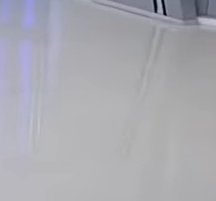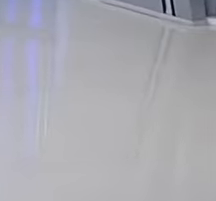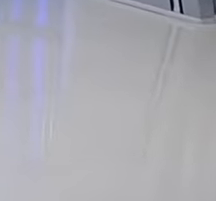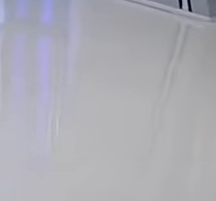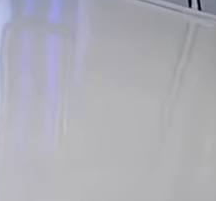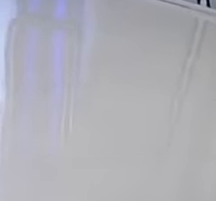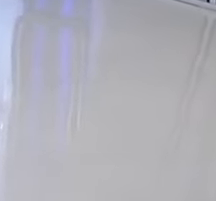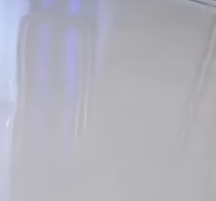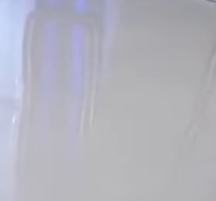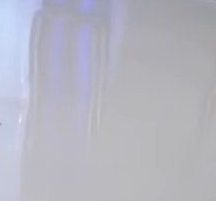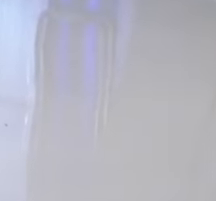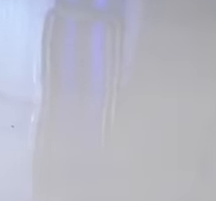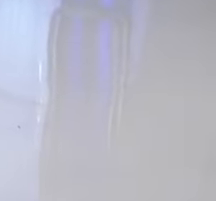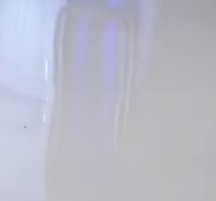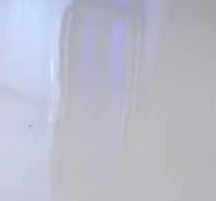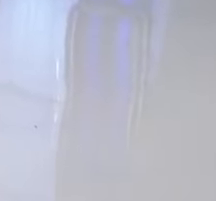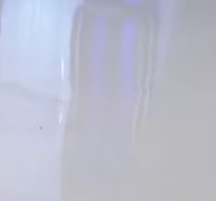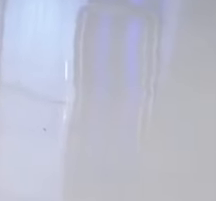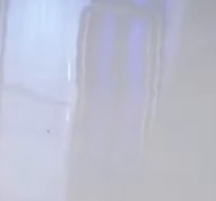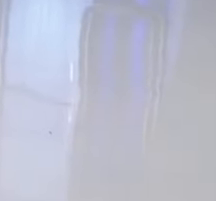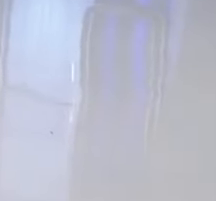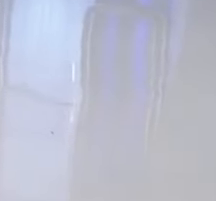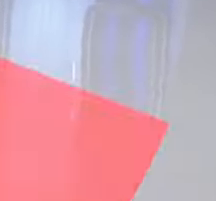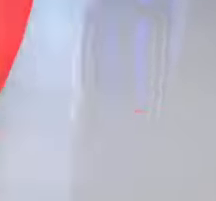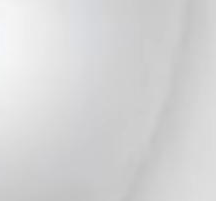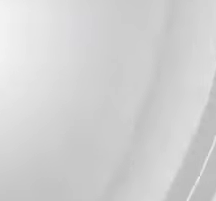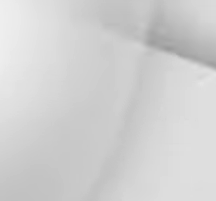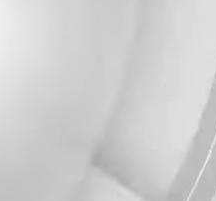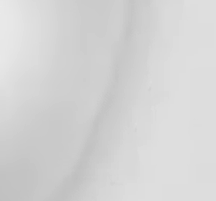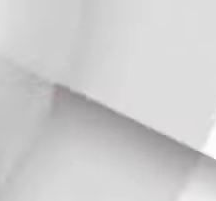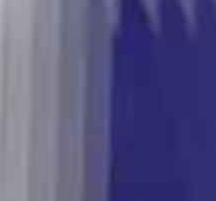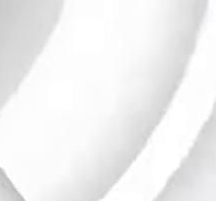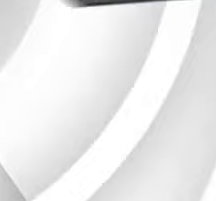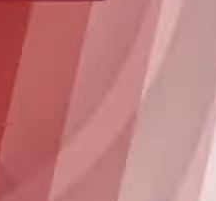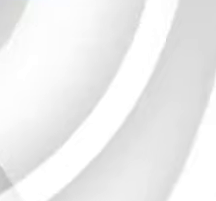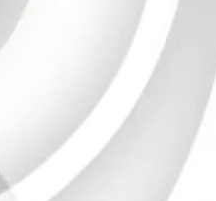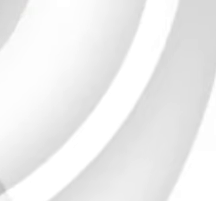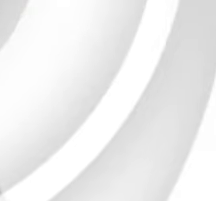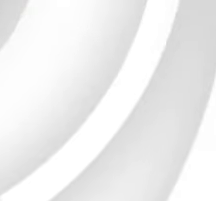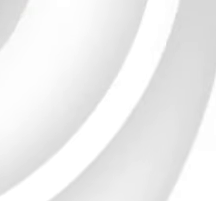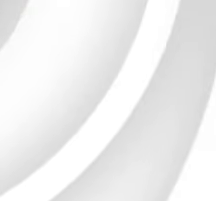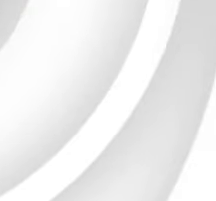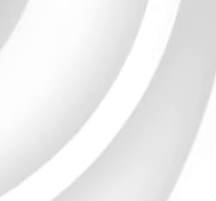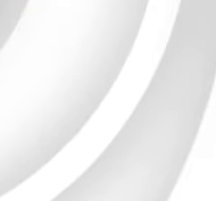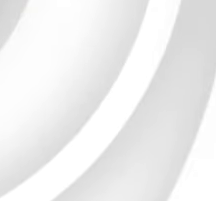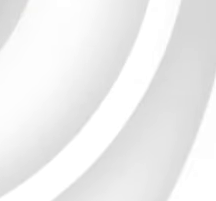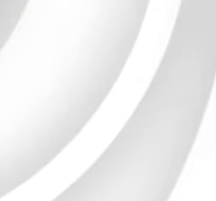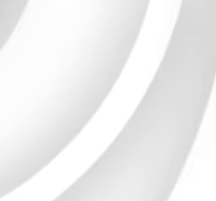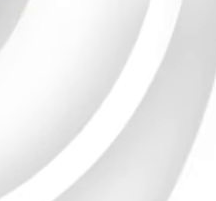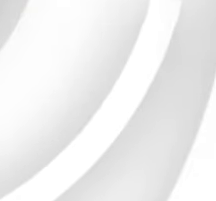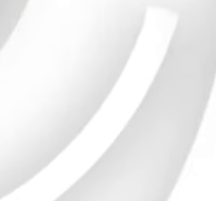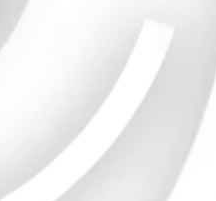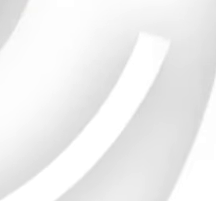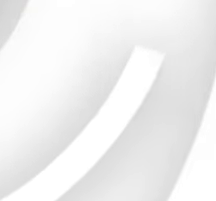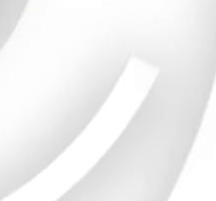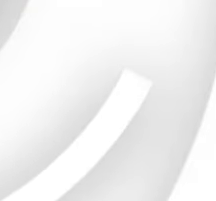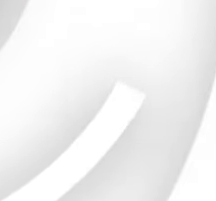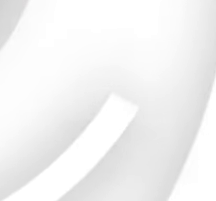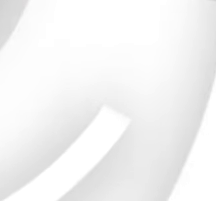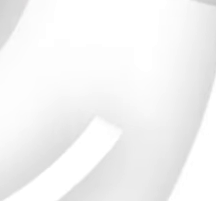Nagbabaga mga balita sa pagbabalik ng TV Patrol!